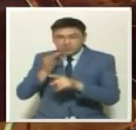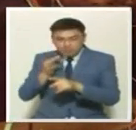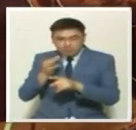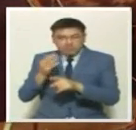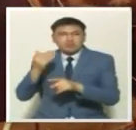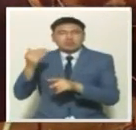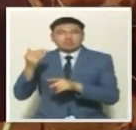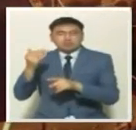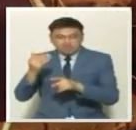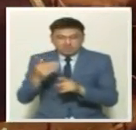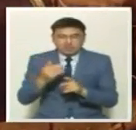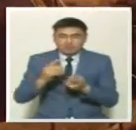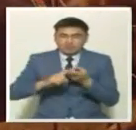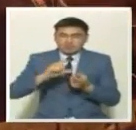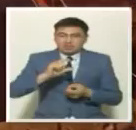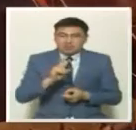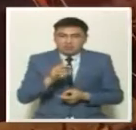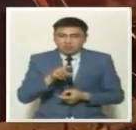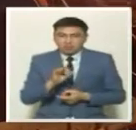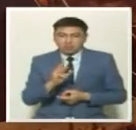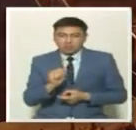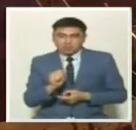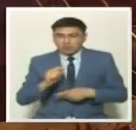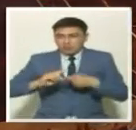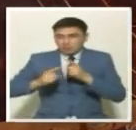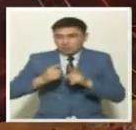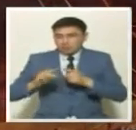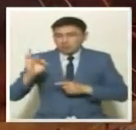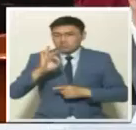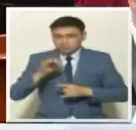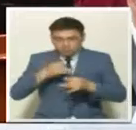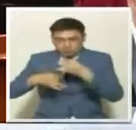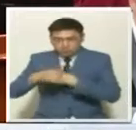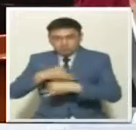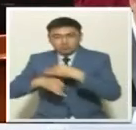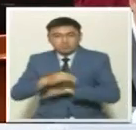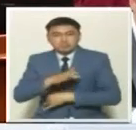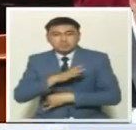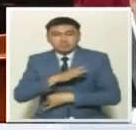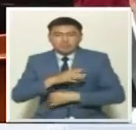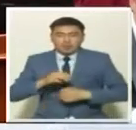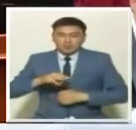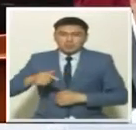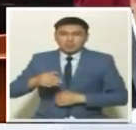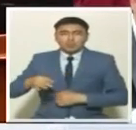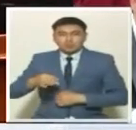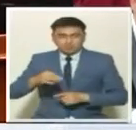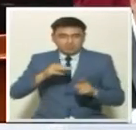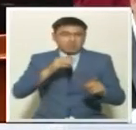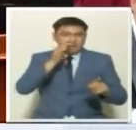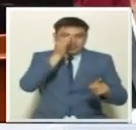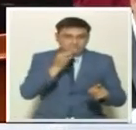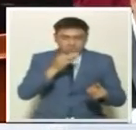Республикасы арасындағы экономикалық байланысты одан әрі нығайту мәселелері талқыланды. Маңғыстау облысының сыртқы сауда байланысында Германияның маңызы